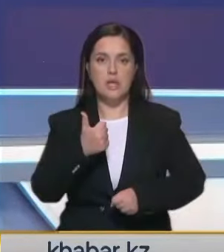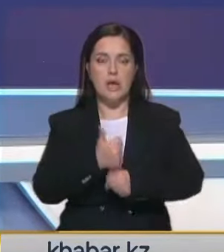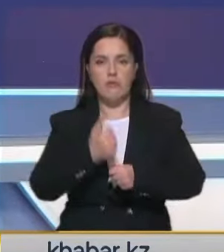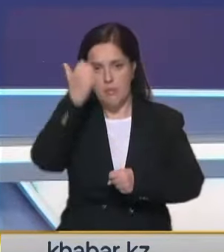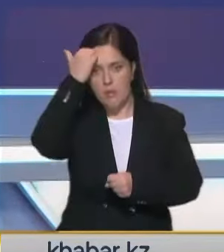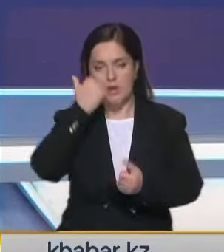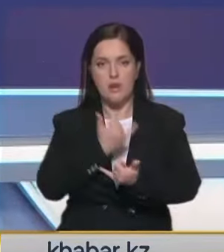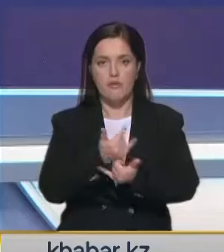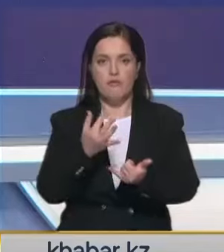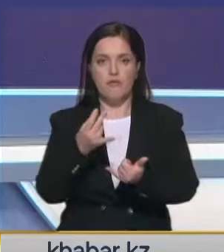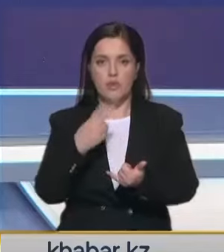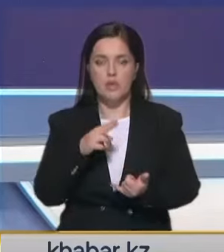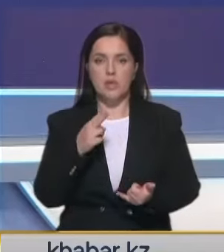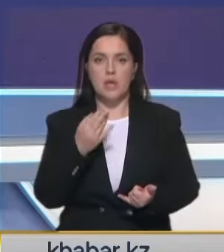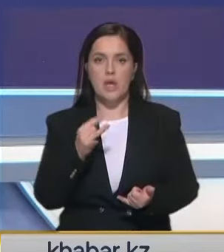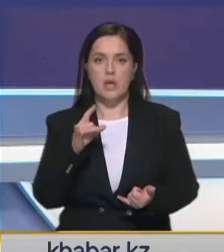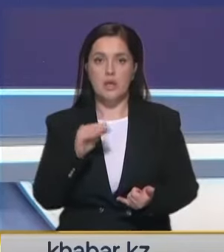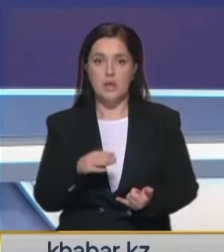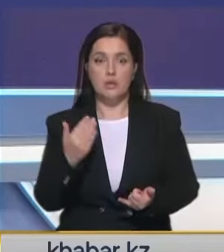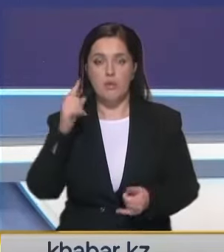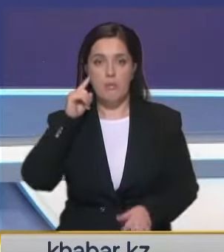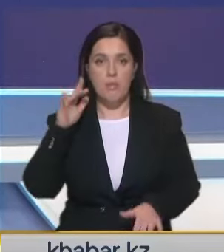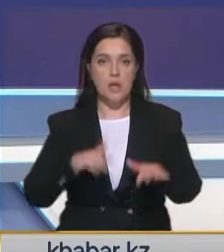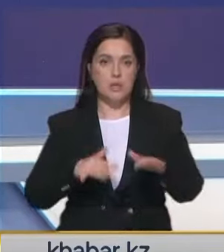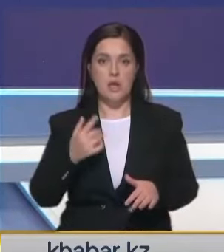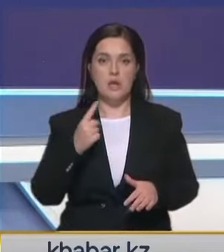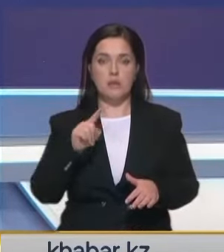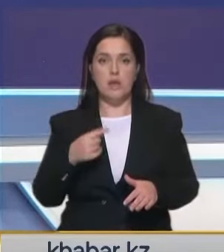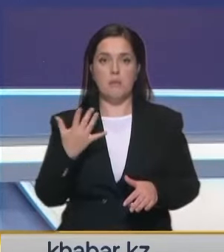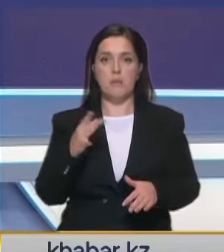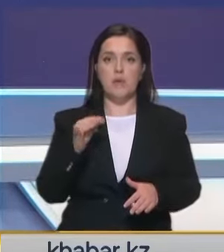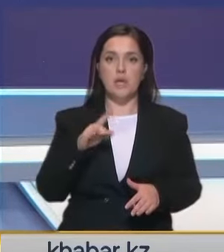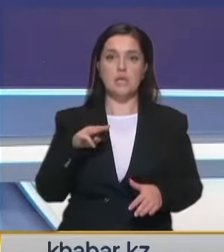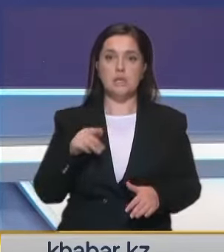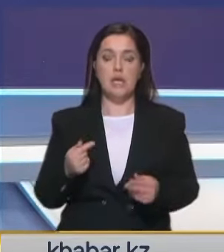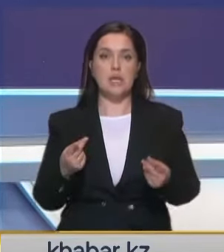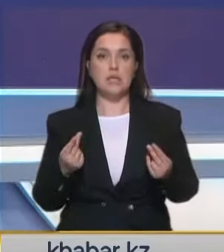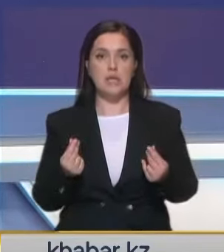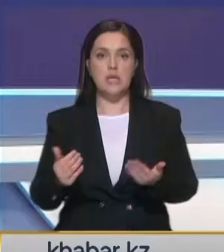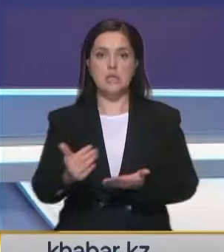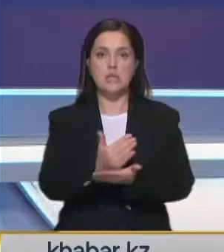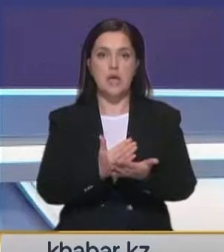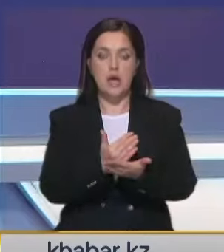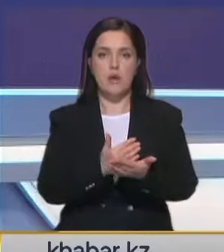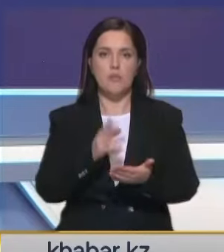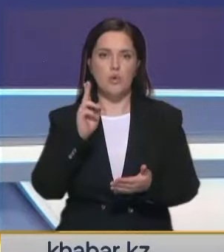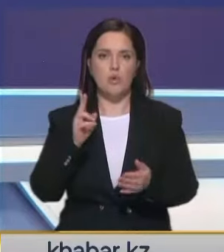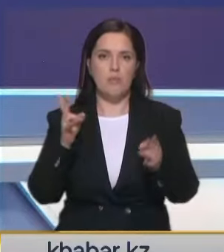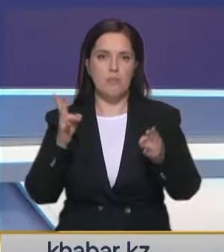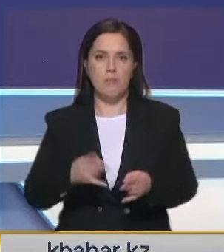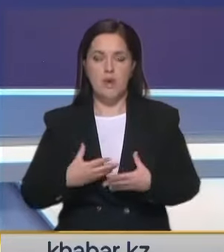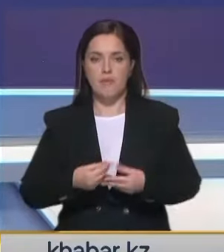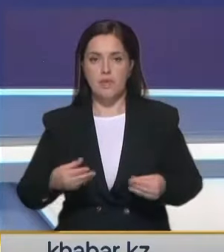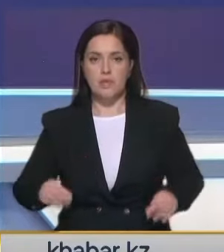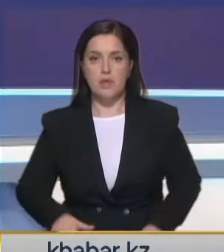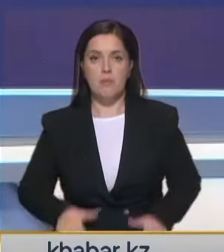главы благотворительного фонда «Перизат Кайрат». Ее подозревают в хищении 1,5 миллиарда тенге. Деньги собирались якобы пострадавшим от весенних